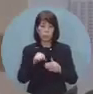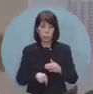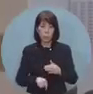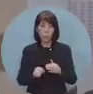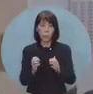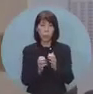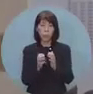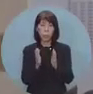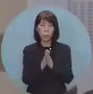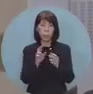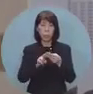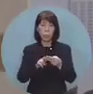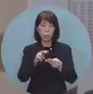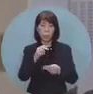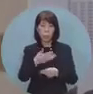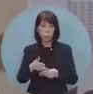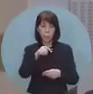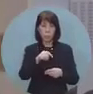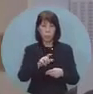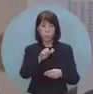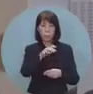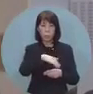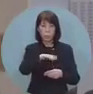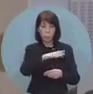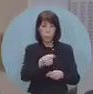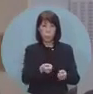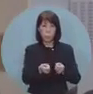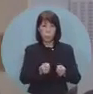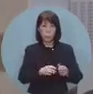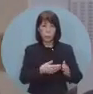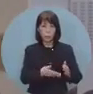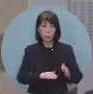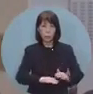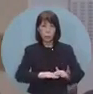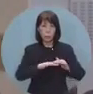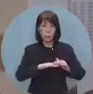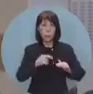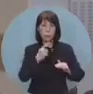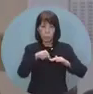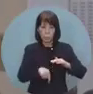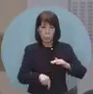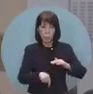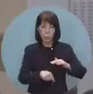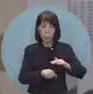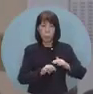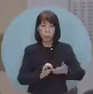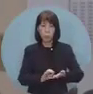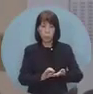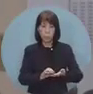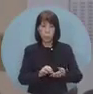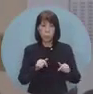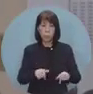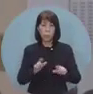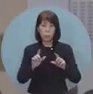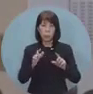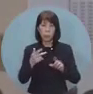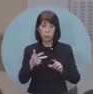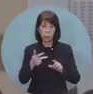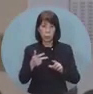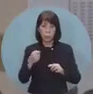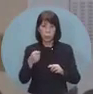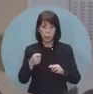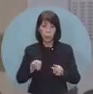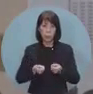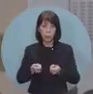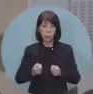石寺川上流地下調節地は青梅街道等の道路下の空間を利用し西東京市にある南町調節